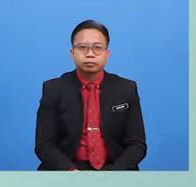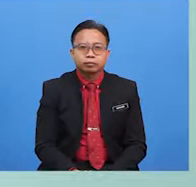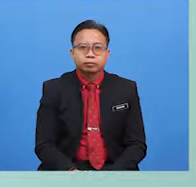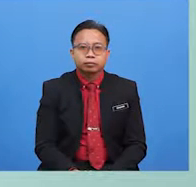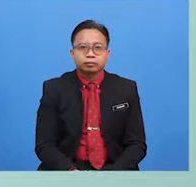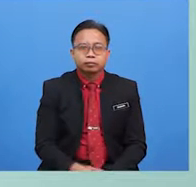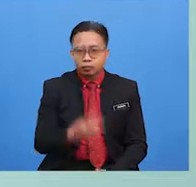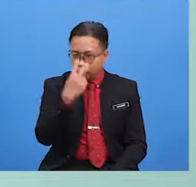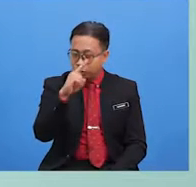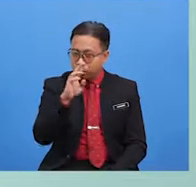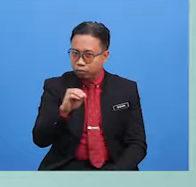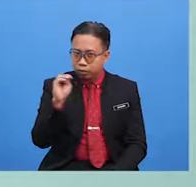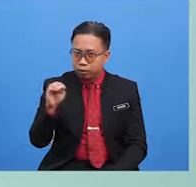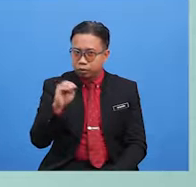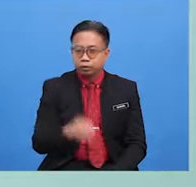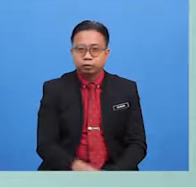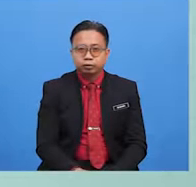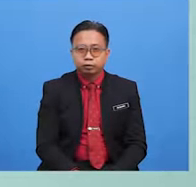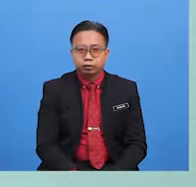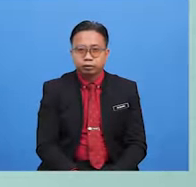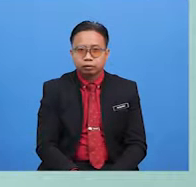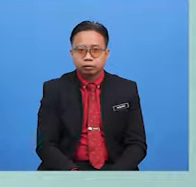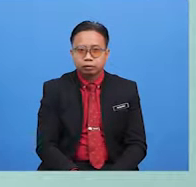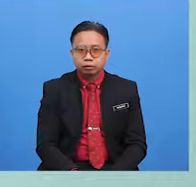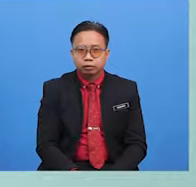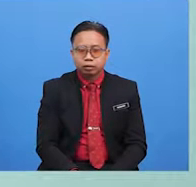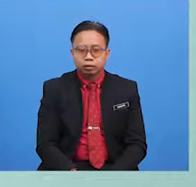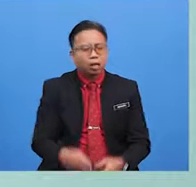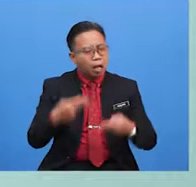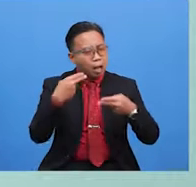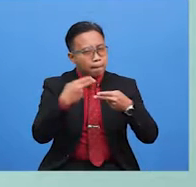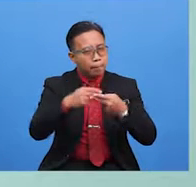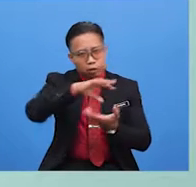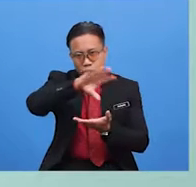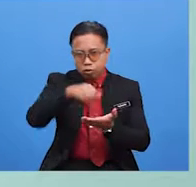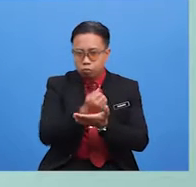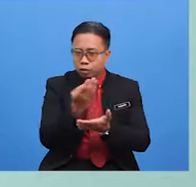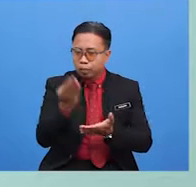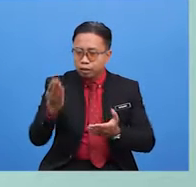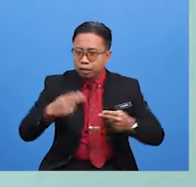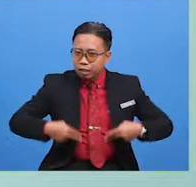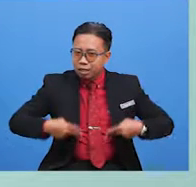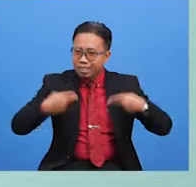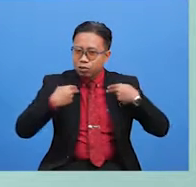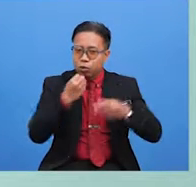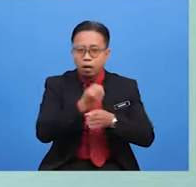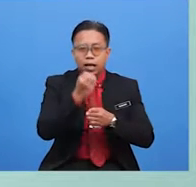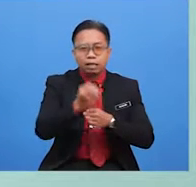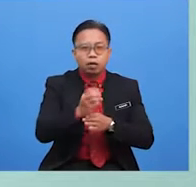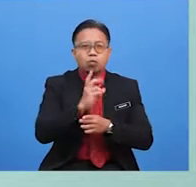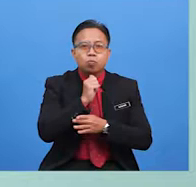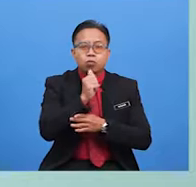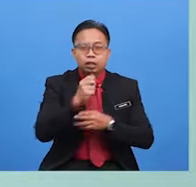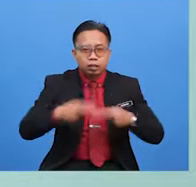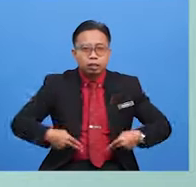Dapat tak murid-murid? Ya, hampir semua benda sama ada benda hidup atau benda bukan hidup